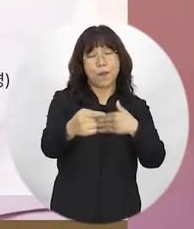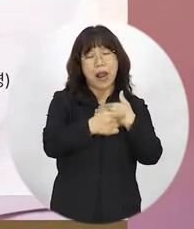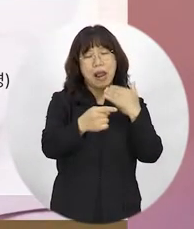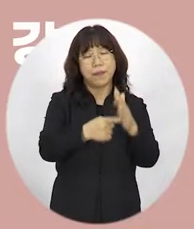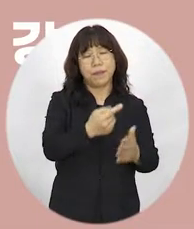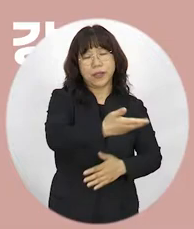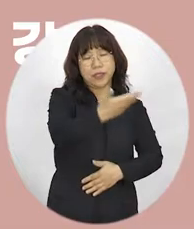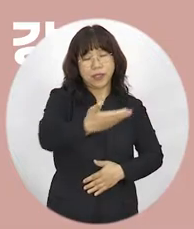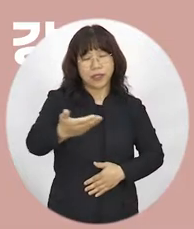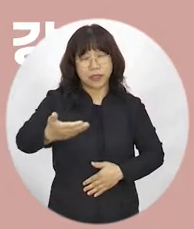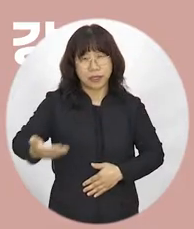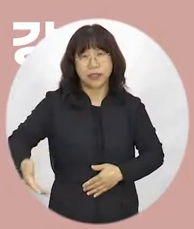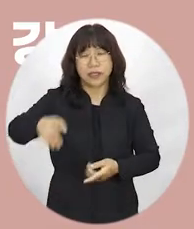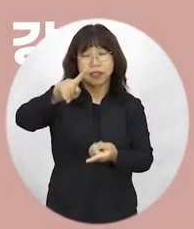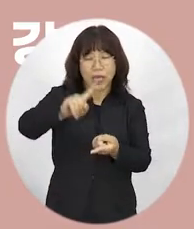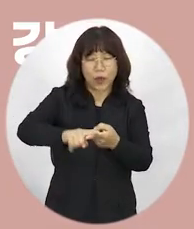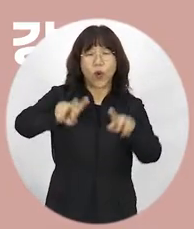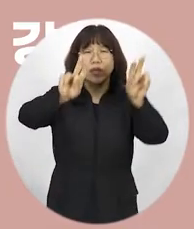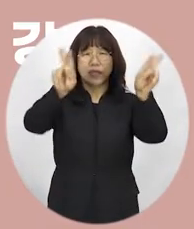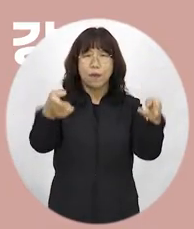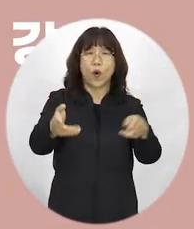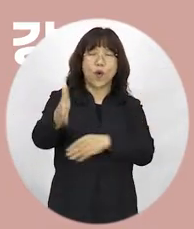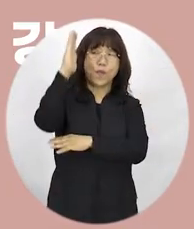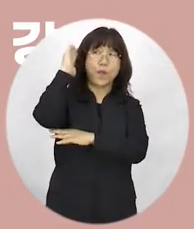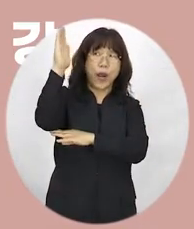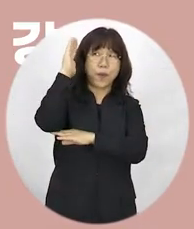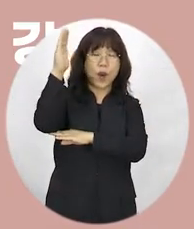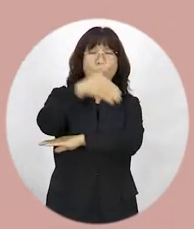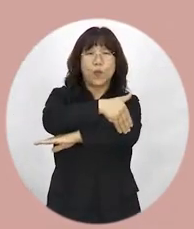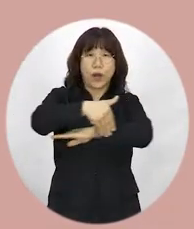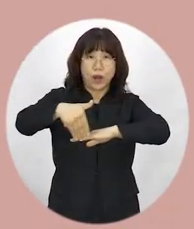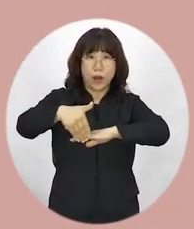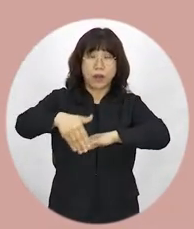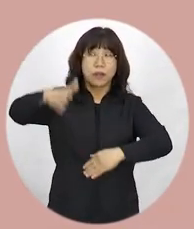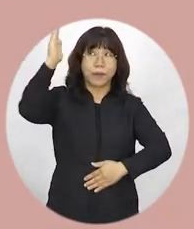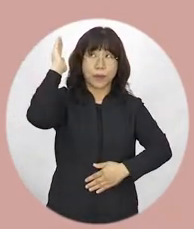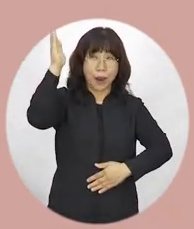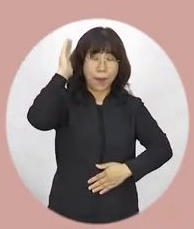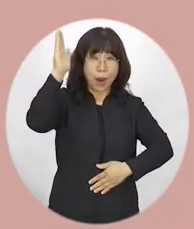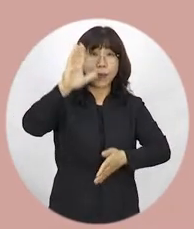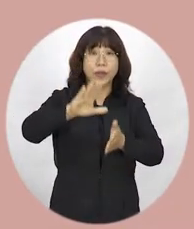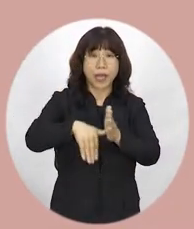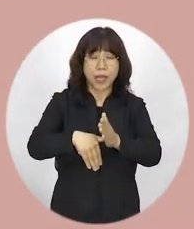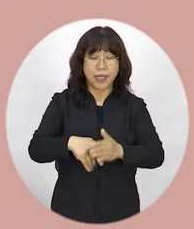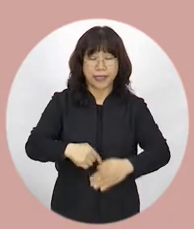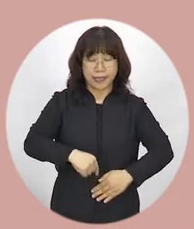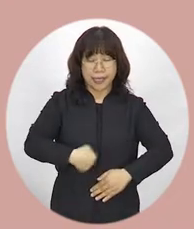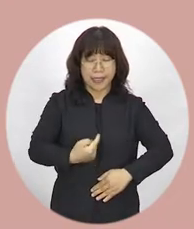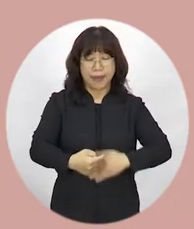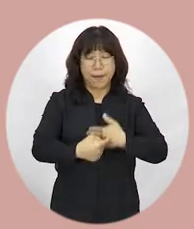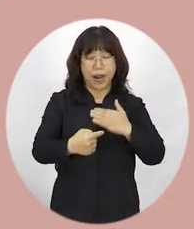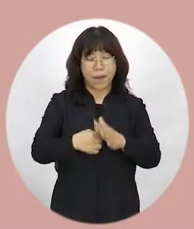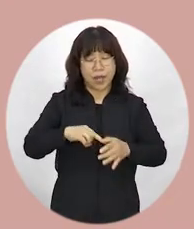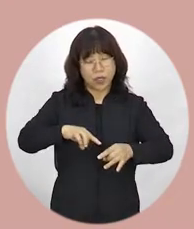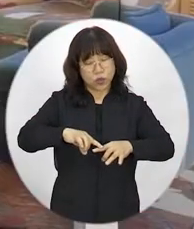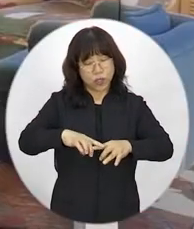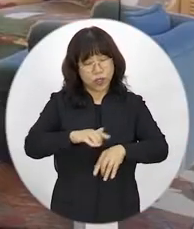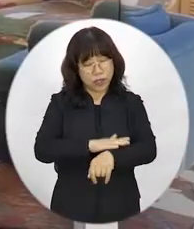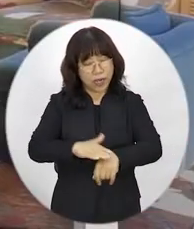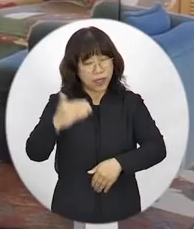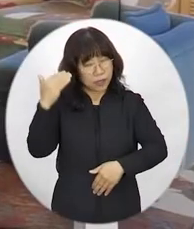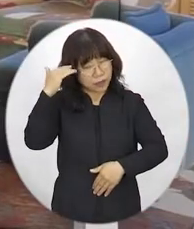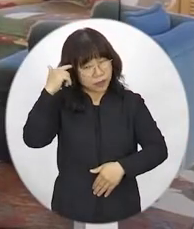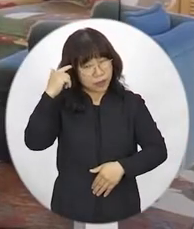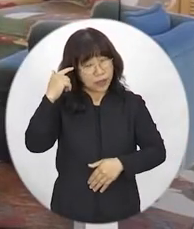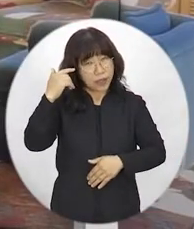마음이 흐르는 대로 후회 없이를 주제로 강연을 진행합니다. 진하영 교수는 강의에서 자신의 마음의 소리를 듣고